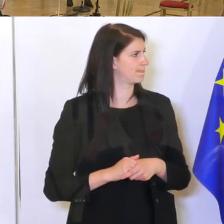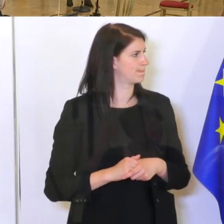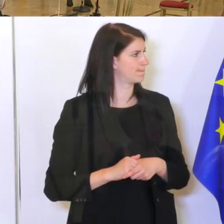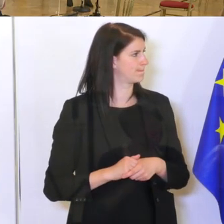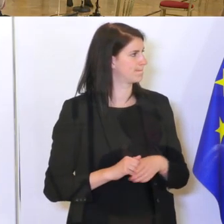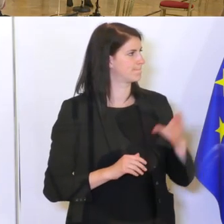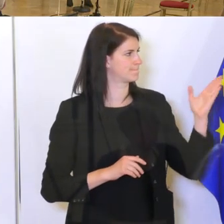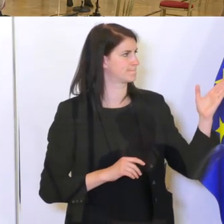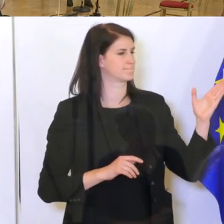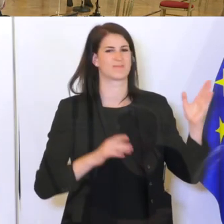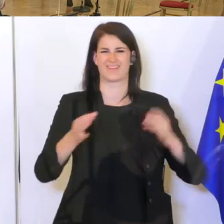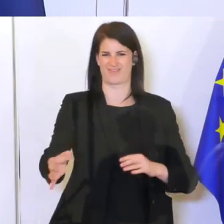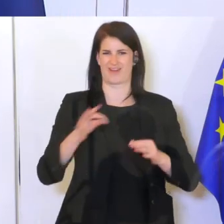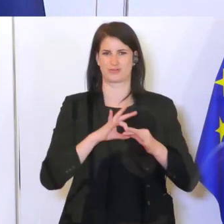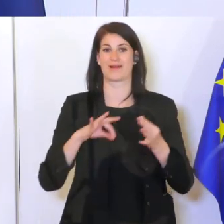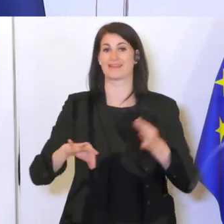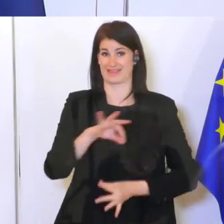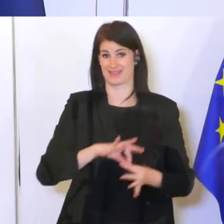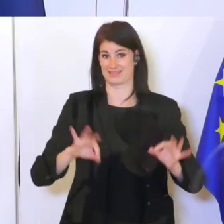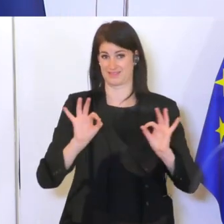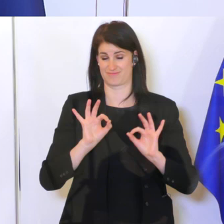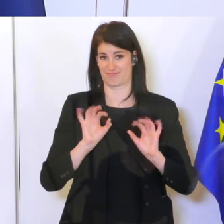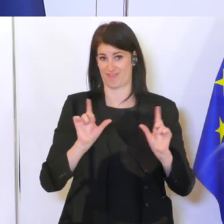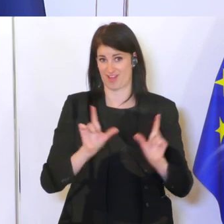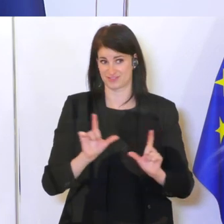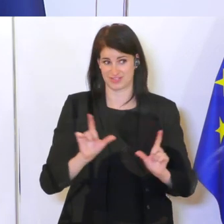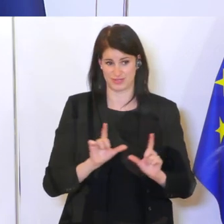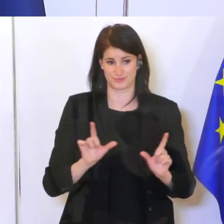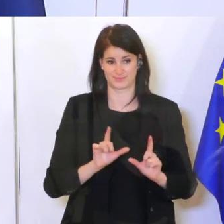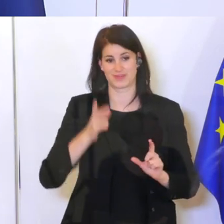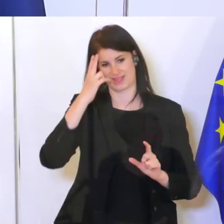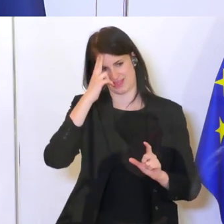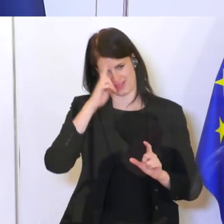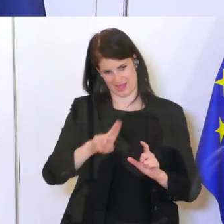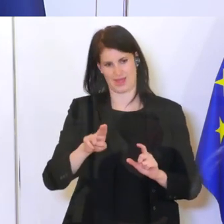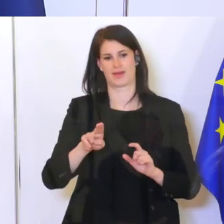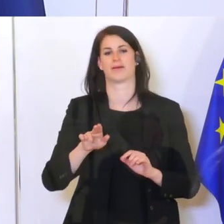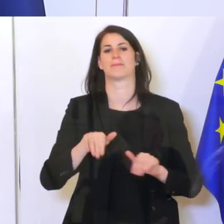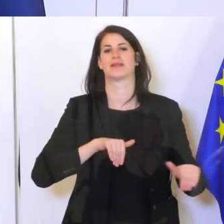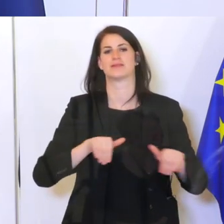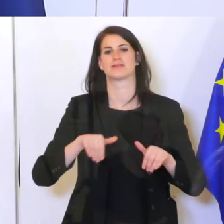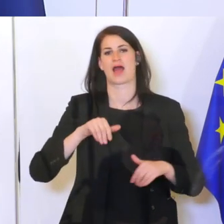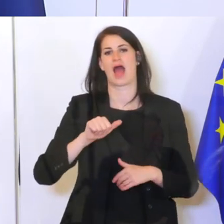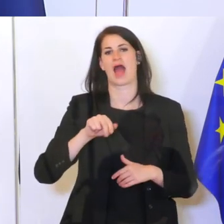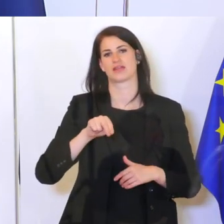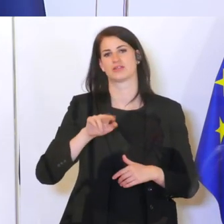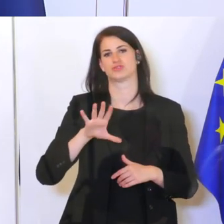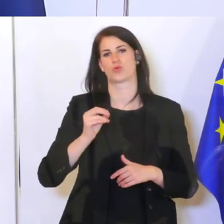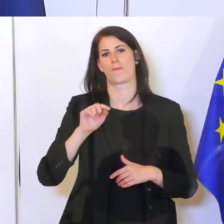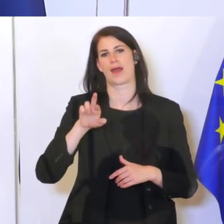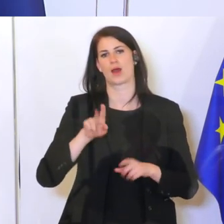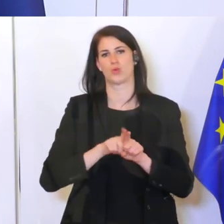Und jetzt zum Tanz. Ja. Der Herr Bundesminister Anschober und ich konnten am Montag